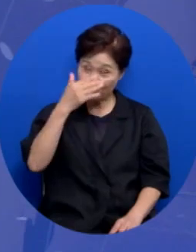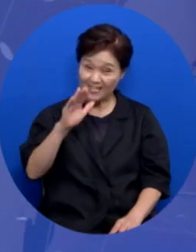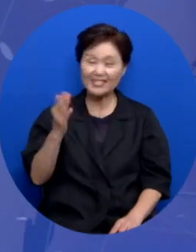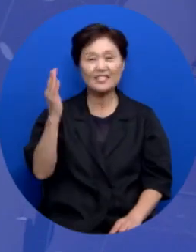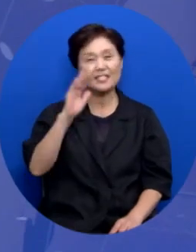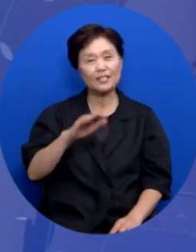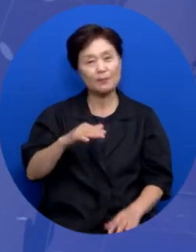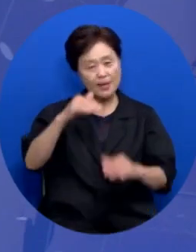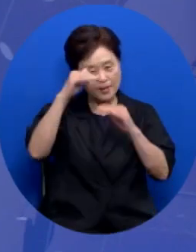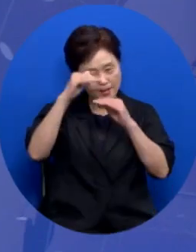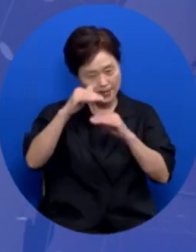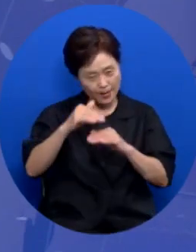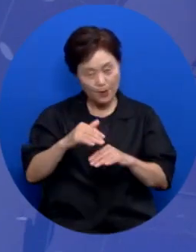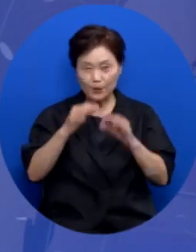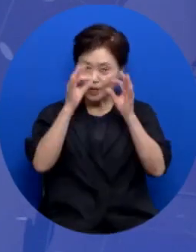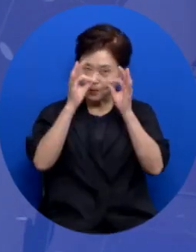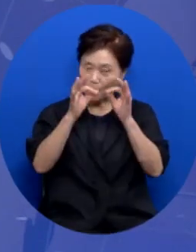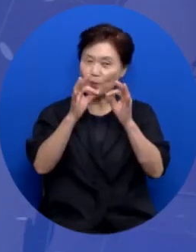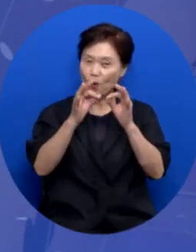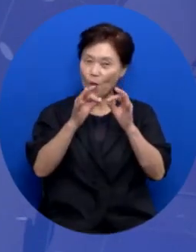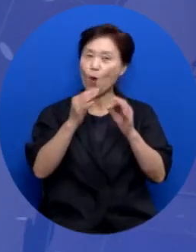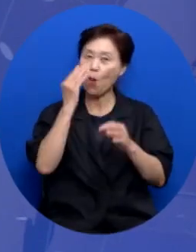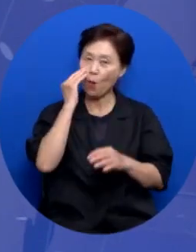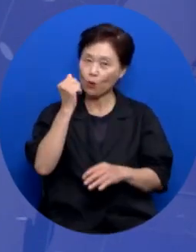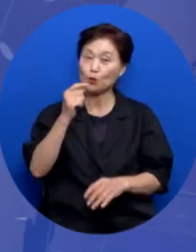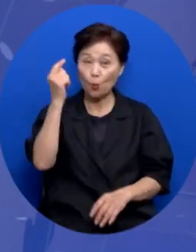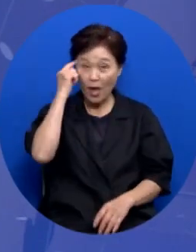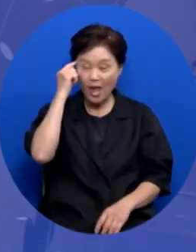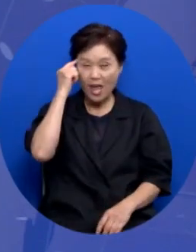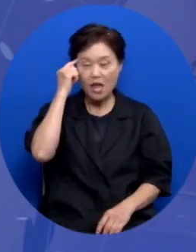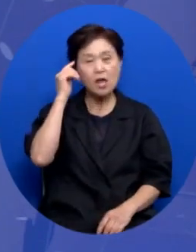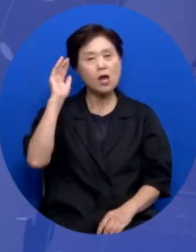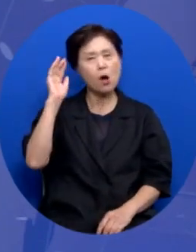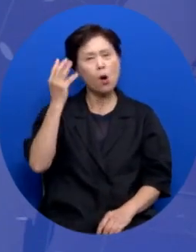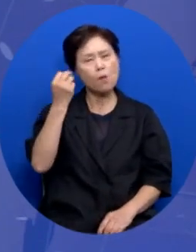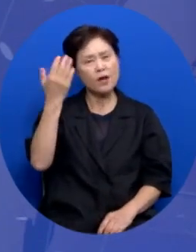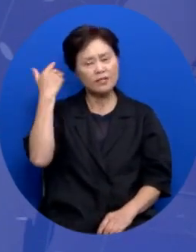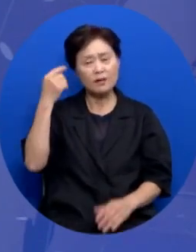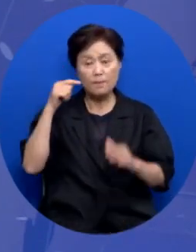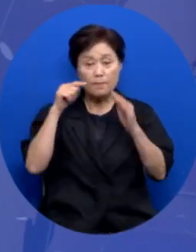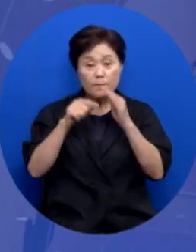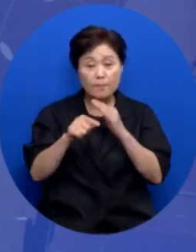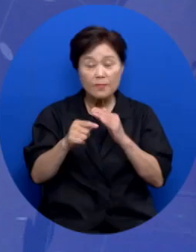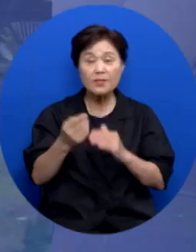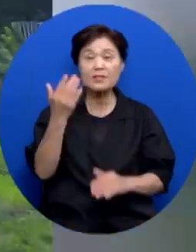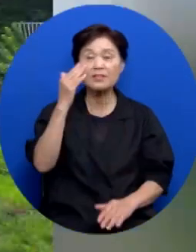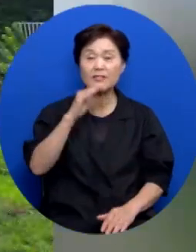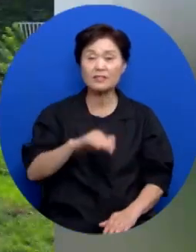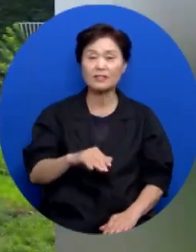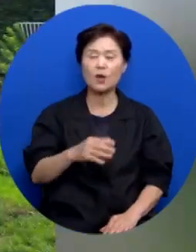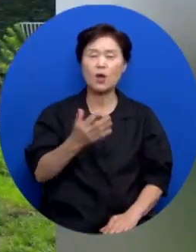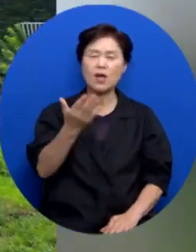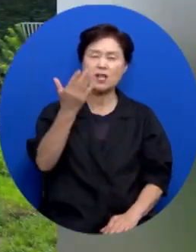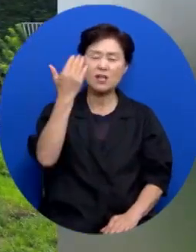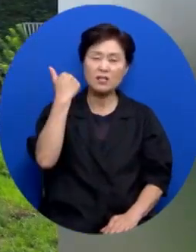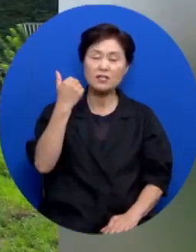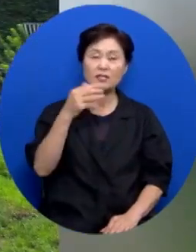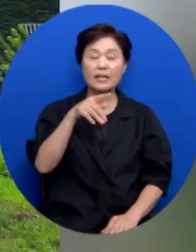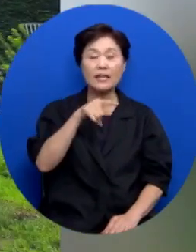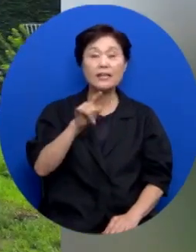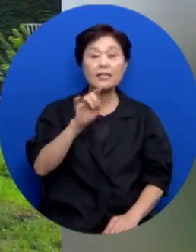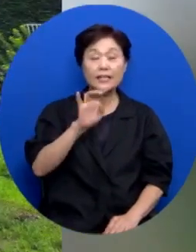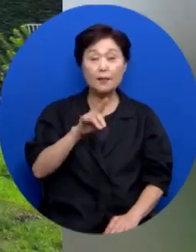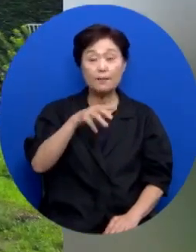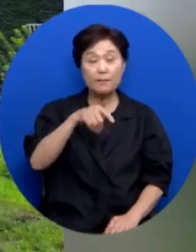이야기 들어보면 또 그렇지도 않습니다 최근 이곳을 방문했었는데요 오랜 세월 캠벨 하우스로 불렸던이